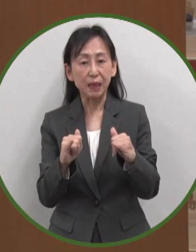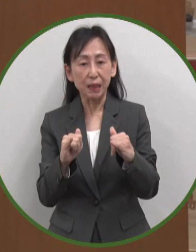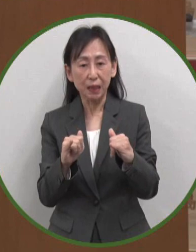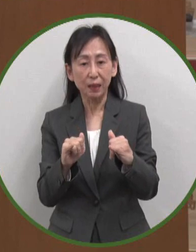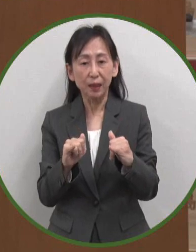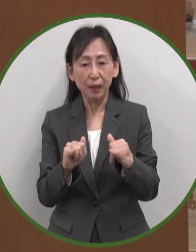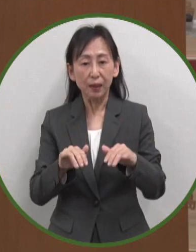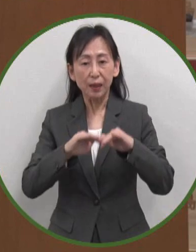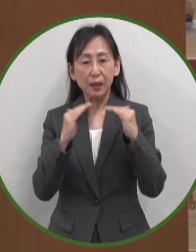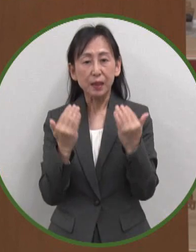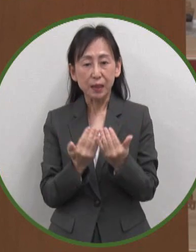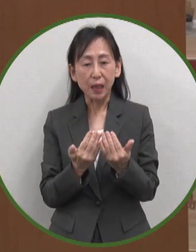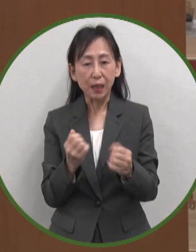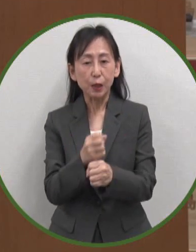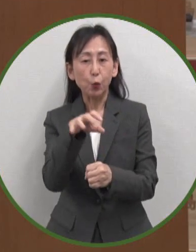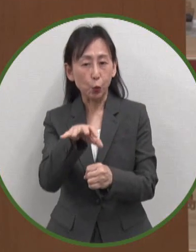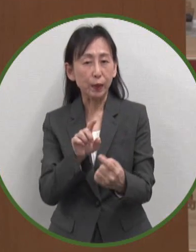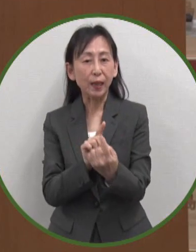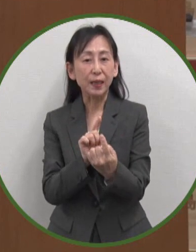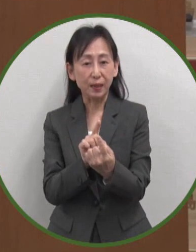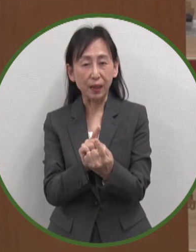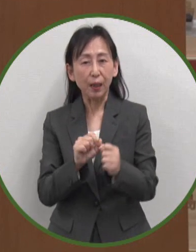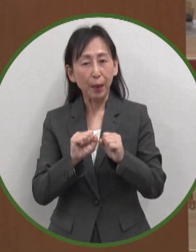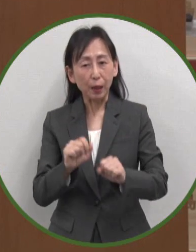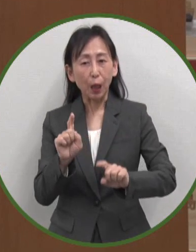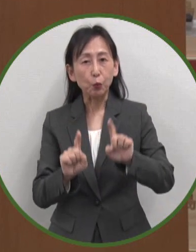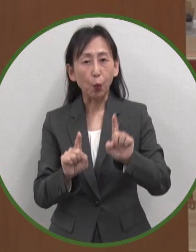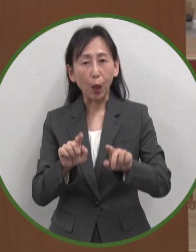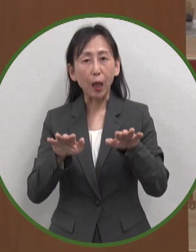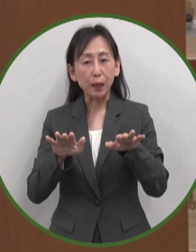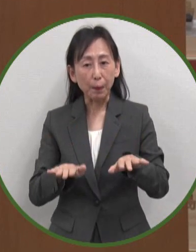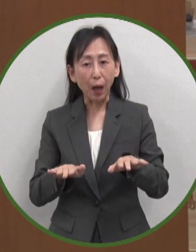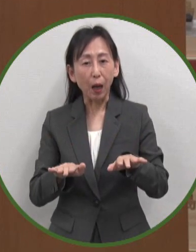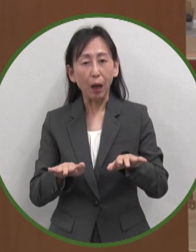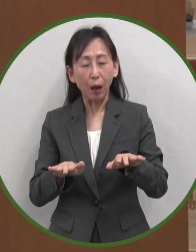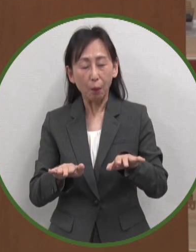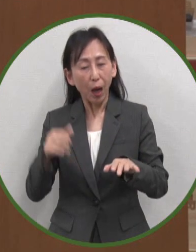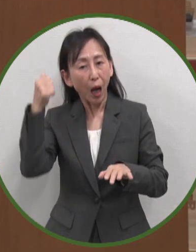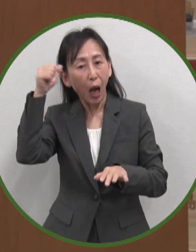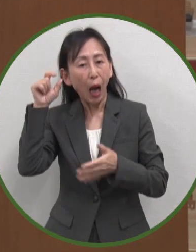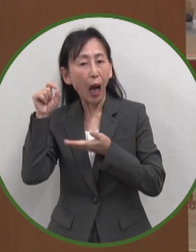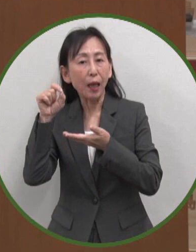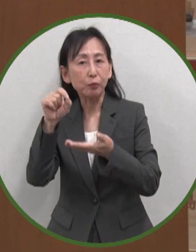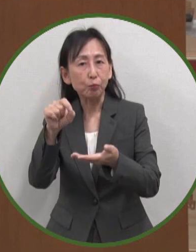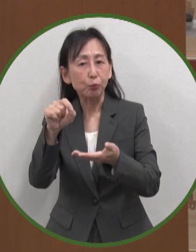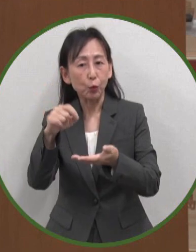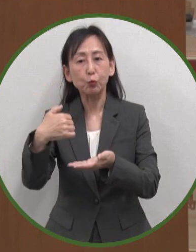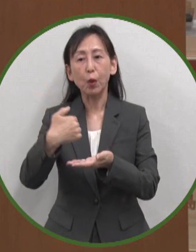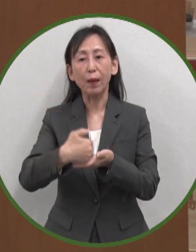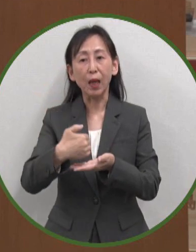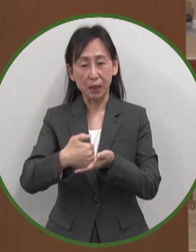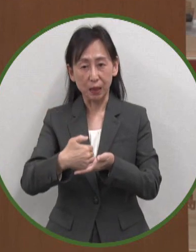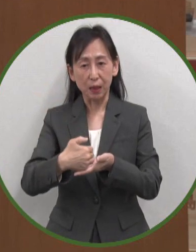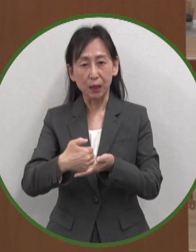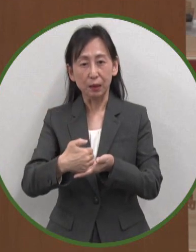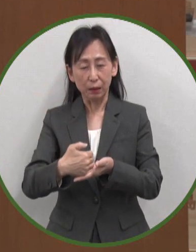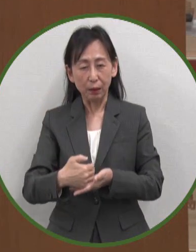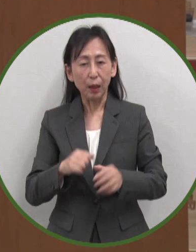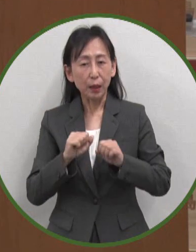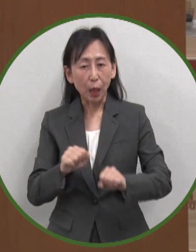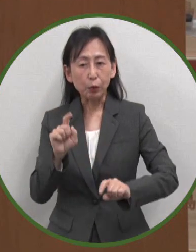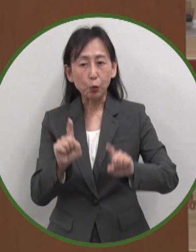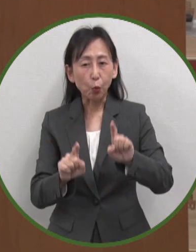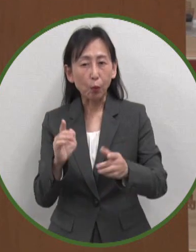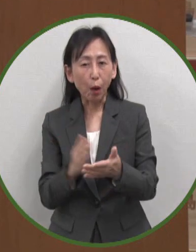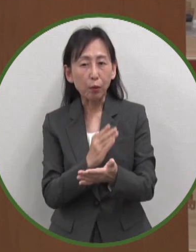ほどあの、まあ、やるかどうかはあくまで、まあ、現段階では案だというお話でしたけれども、これ、やるかどうかの判断というの